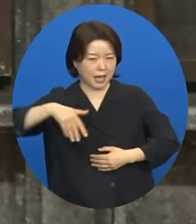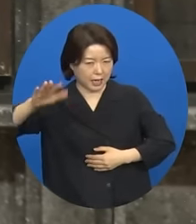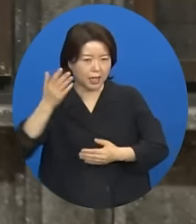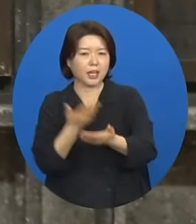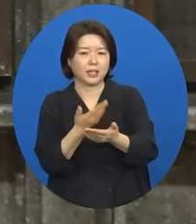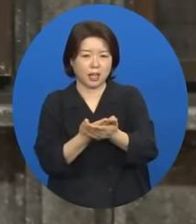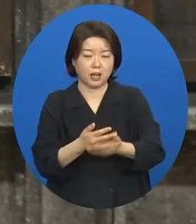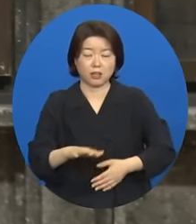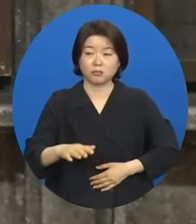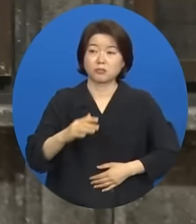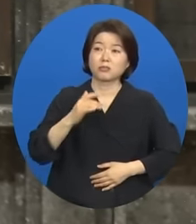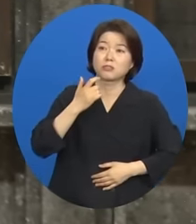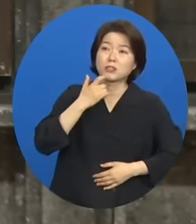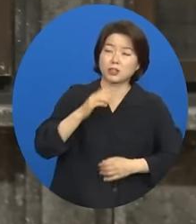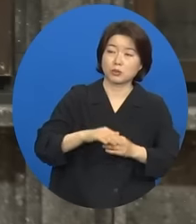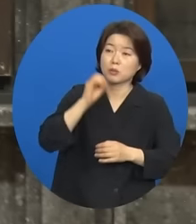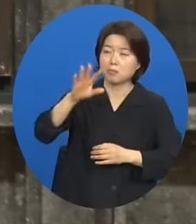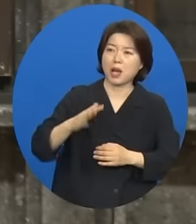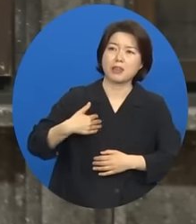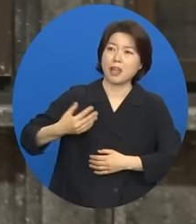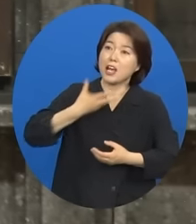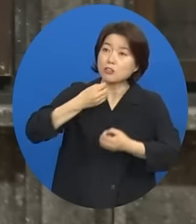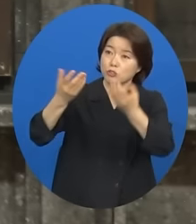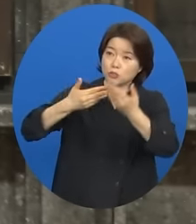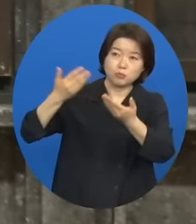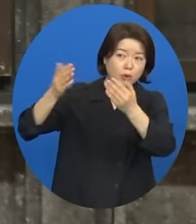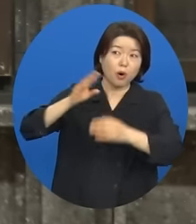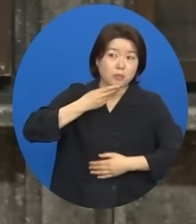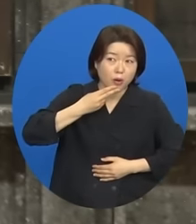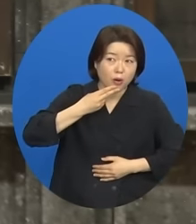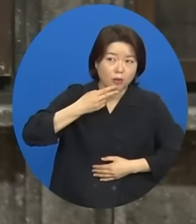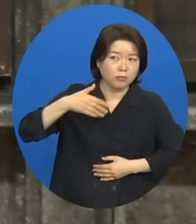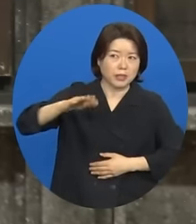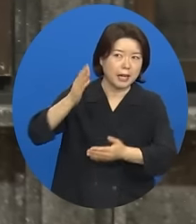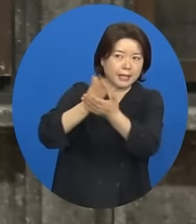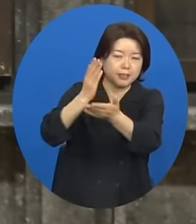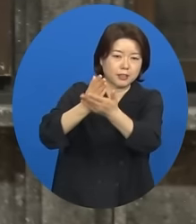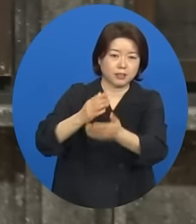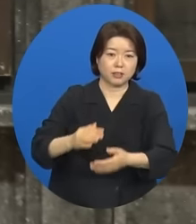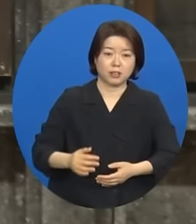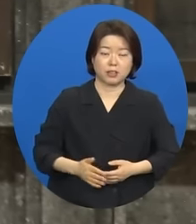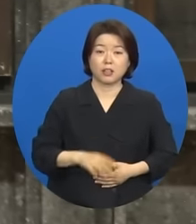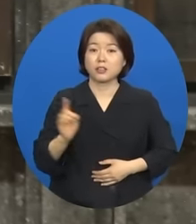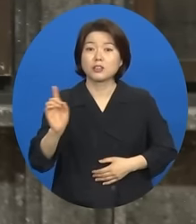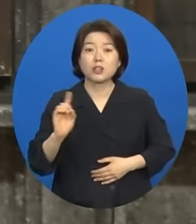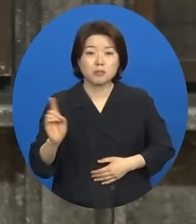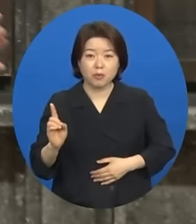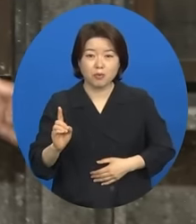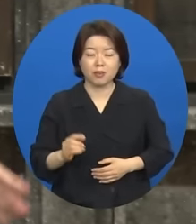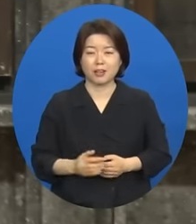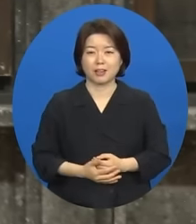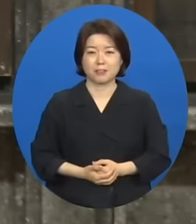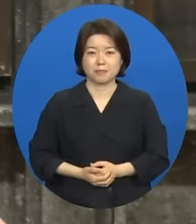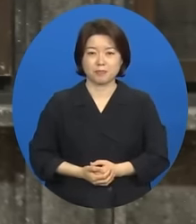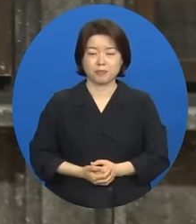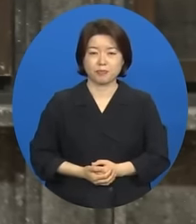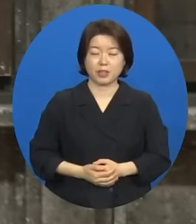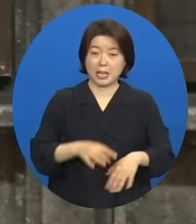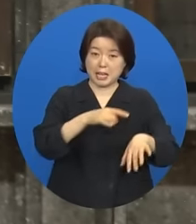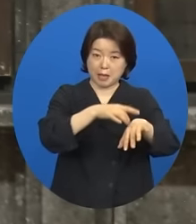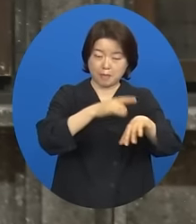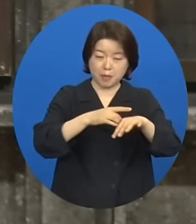내게 축복하지 아니하면 가게 하지 아니하겠나이다. 자, 이게 뭐냐면요, 뼈가